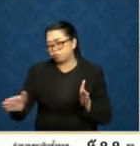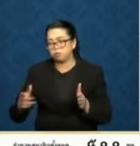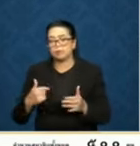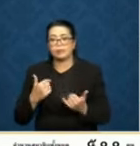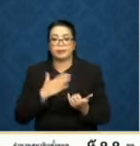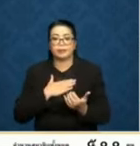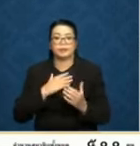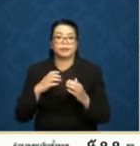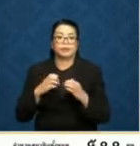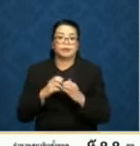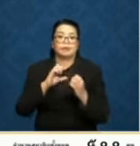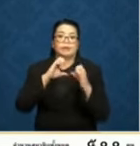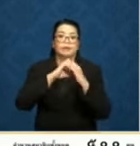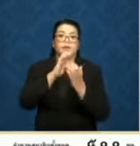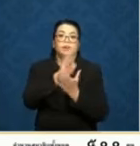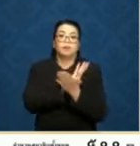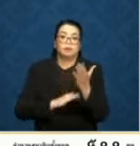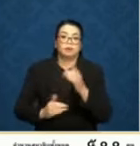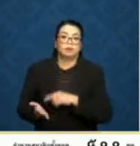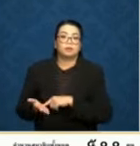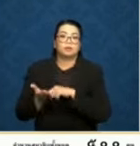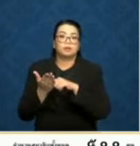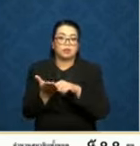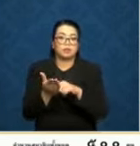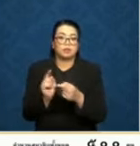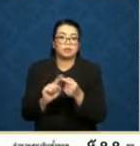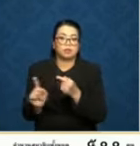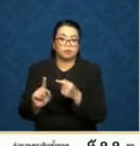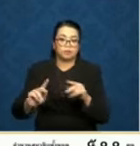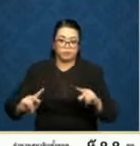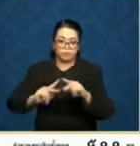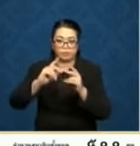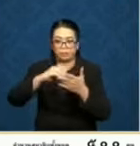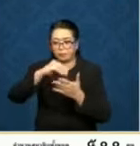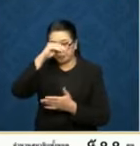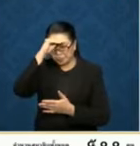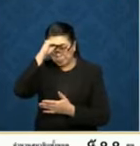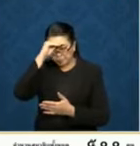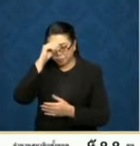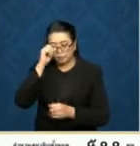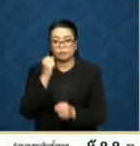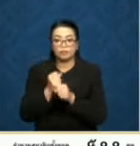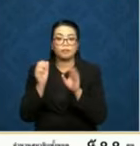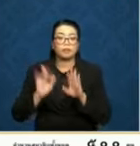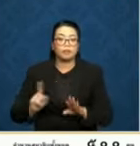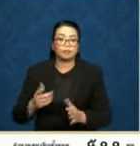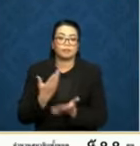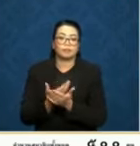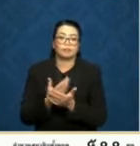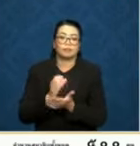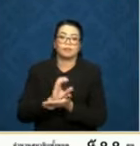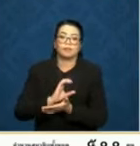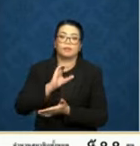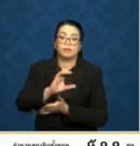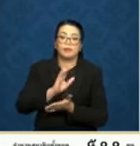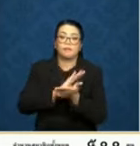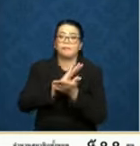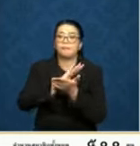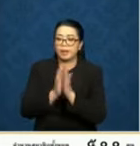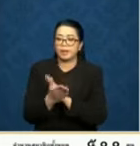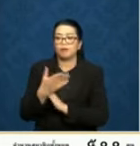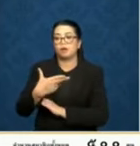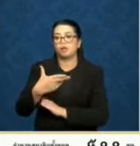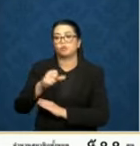ักภูมิใจไย อยากจะนำเสนอรัฐบาลโยเฉพาอยางยิ่ง กระทรวงศึกษาในการจัดธรมงบประมาณเพื่อทจะพิกโชม